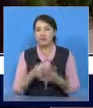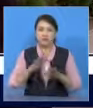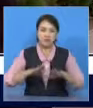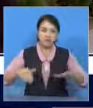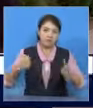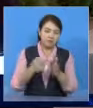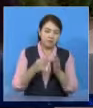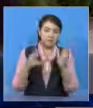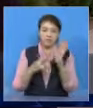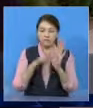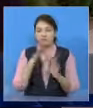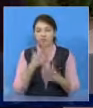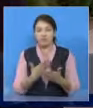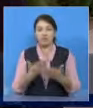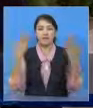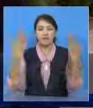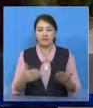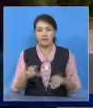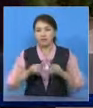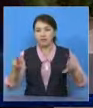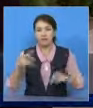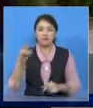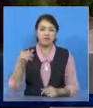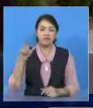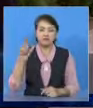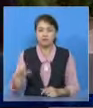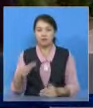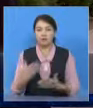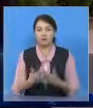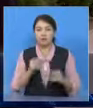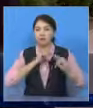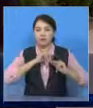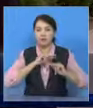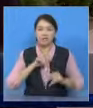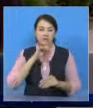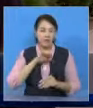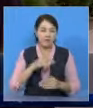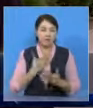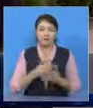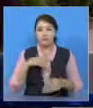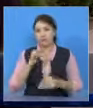до 18 лет. В текущем году в данном центре 200 человек получат трудовые навыки